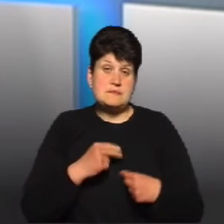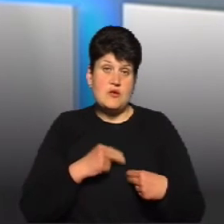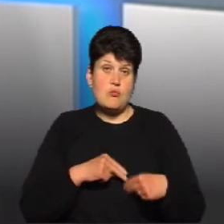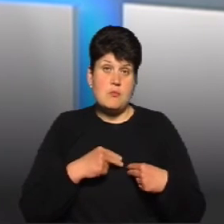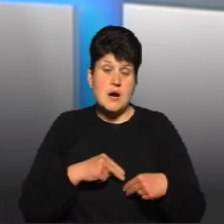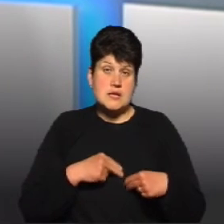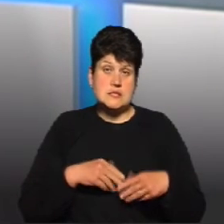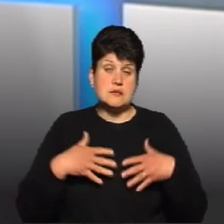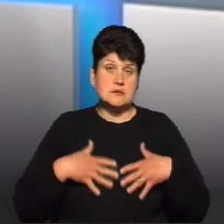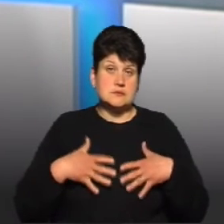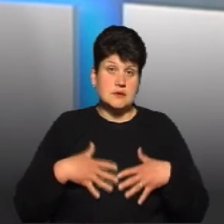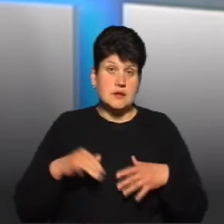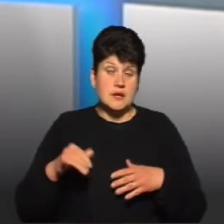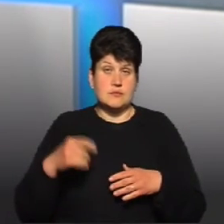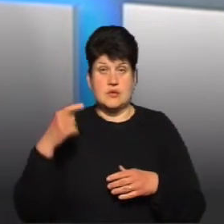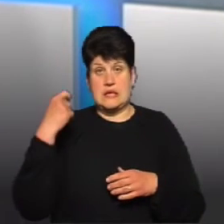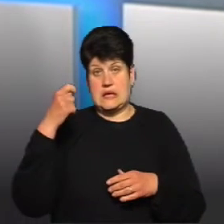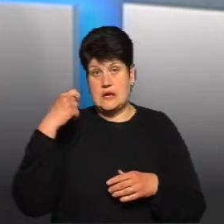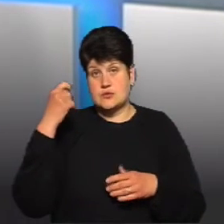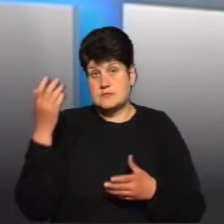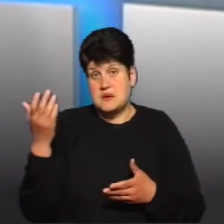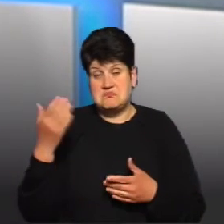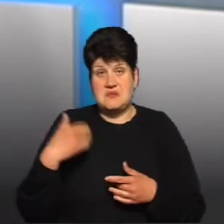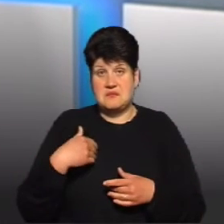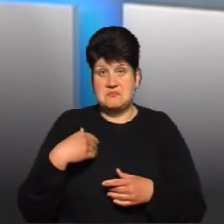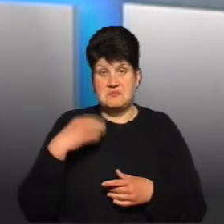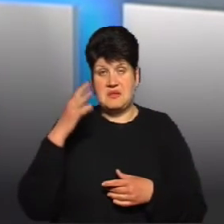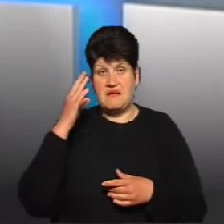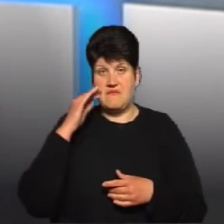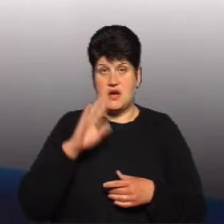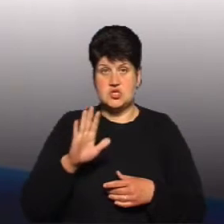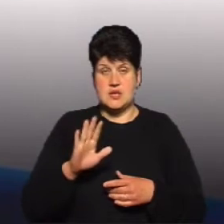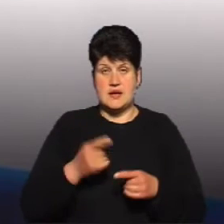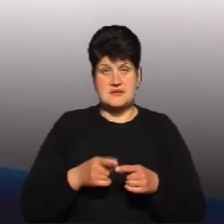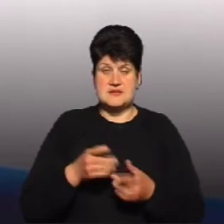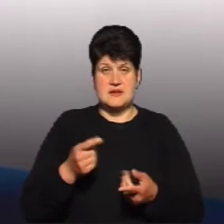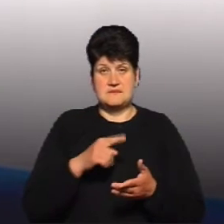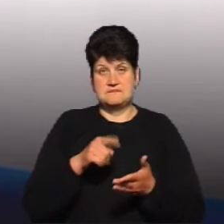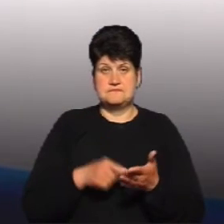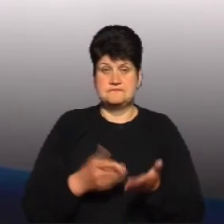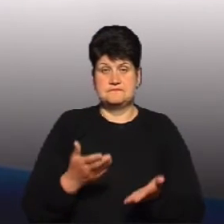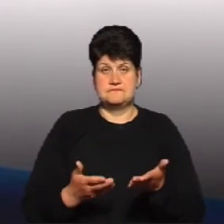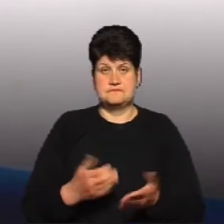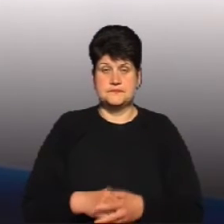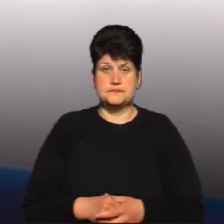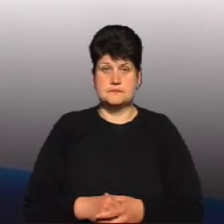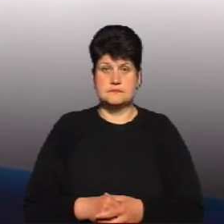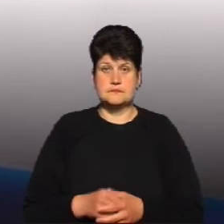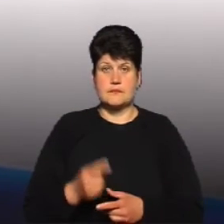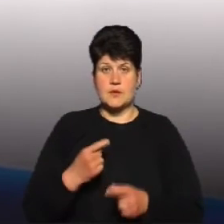кримськими татарами і Османською імперією? Я не вважаю, сумнівна, що це так, це сумнівна річ. Пане Богдане, повертаємося на 77 років так,